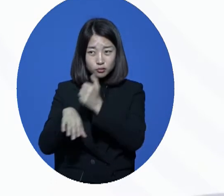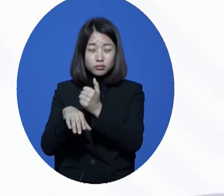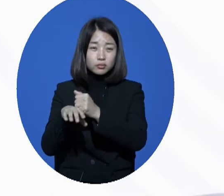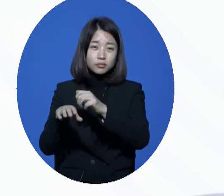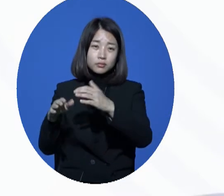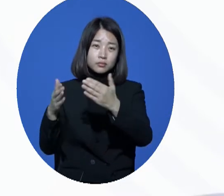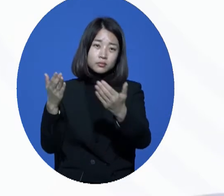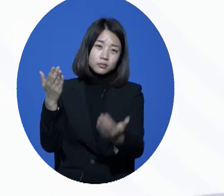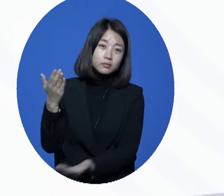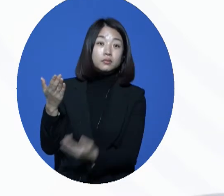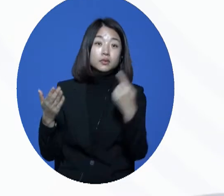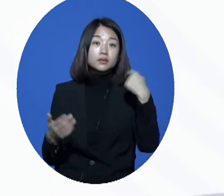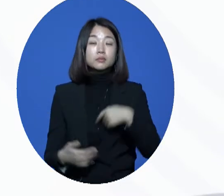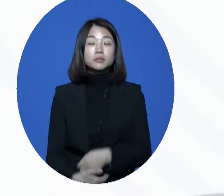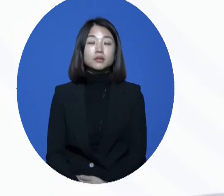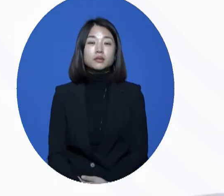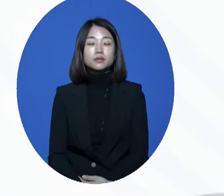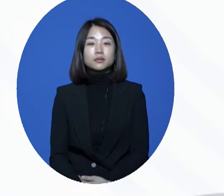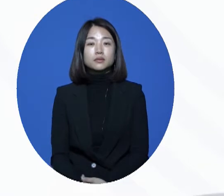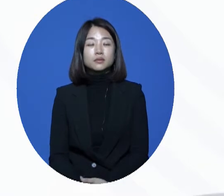후순위였습니다.